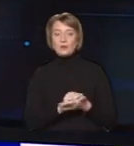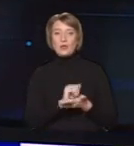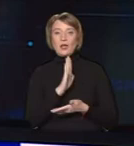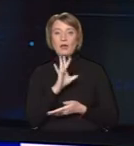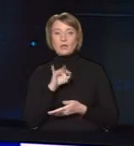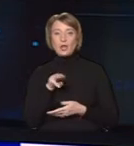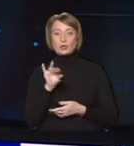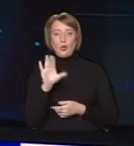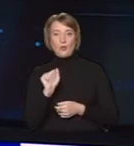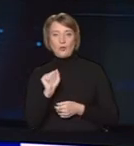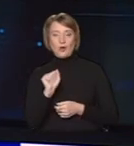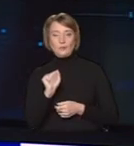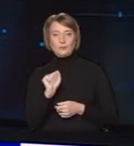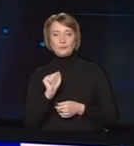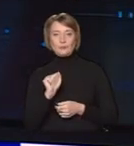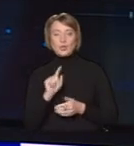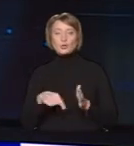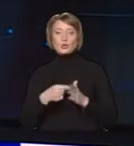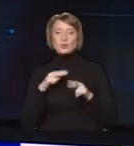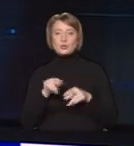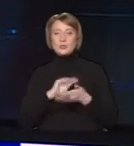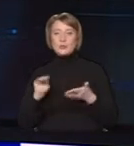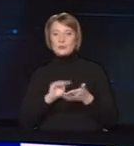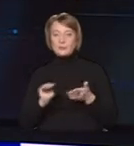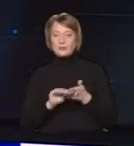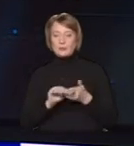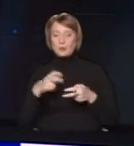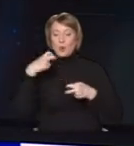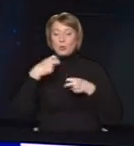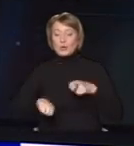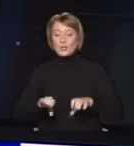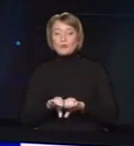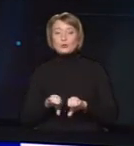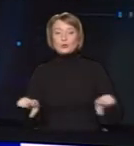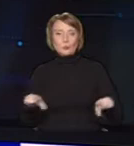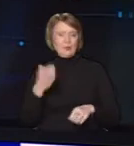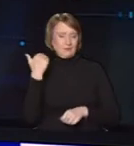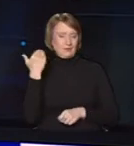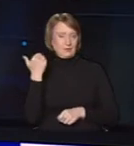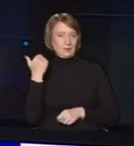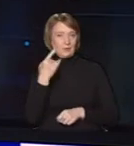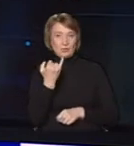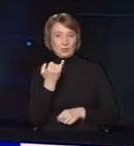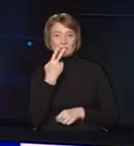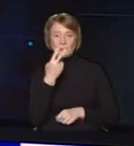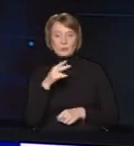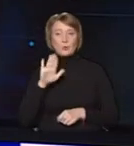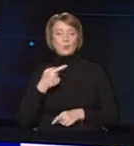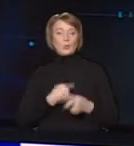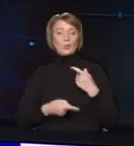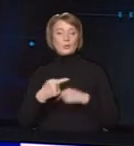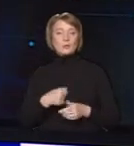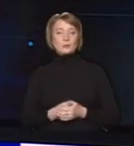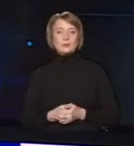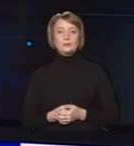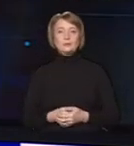Поробоча підготувала репортаж про прорив труби, який стався буквально днями нещодавно. Давайте його подивимось і потім повернемось до